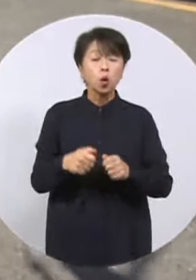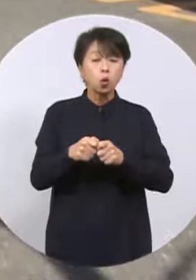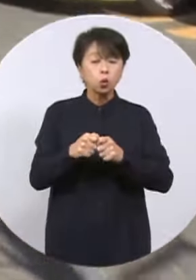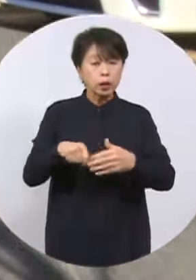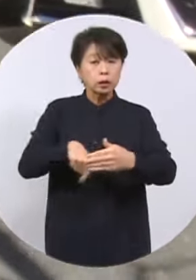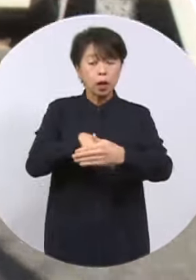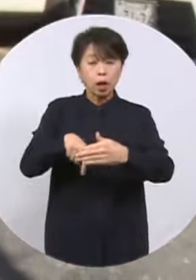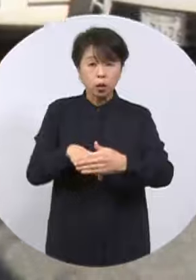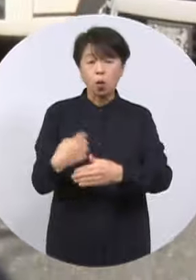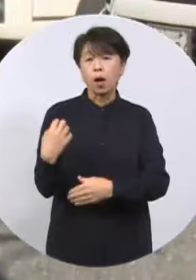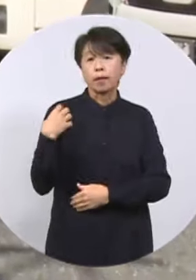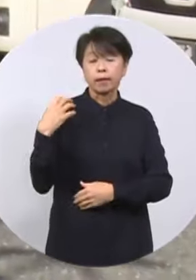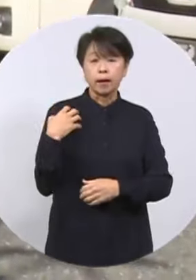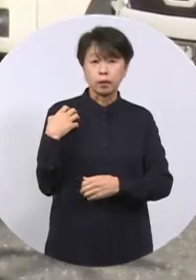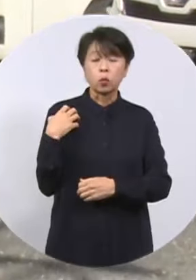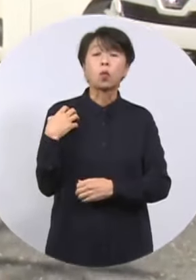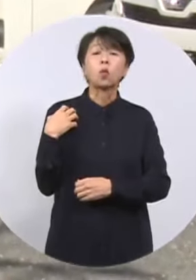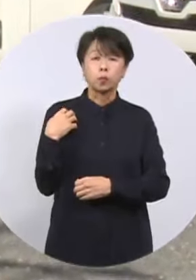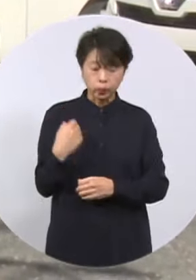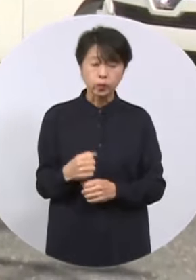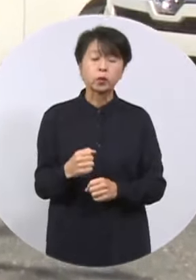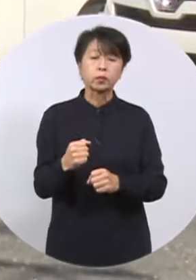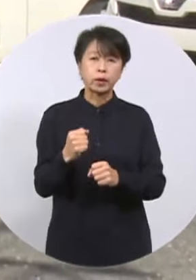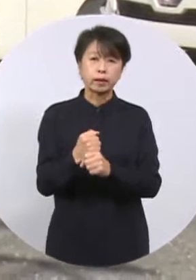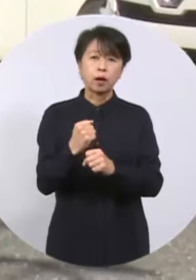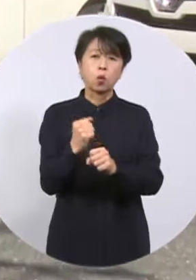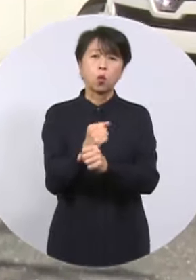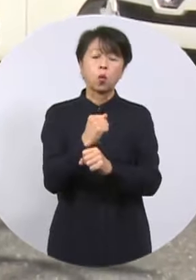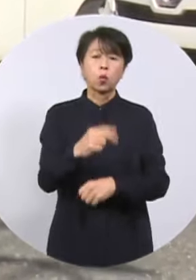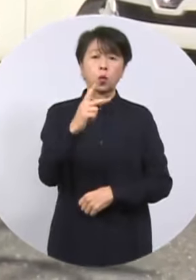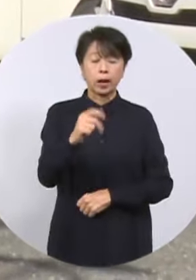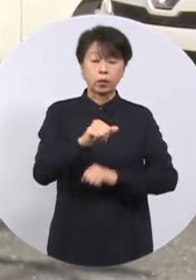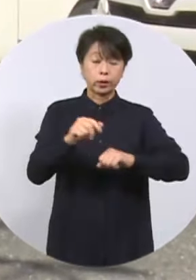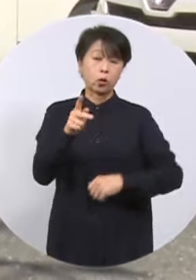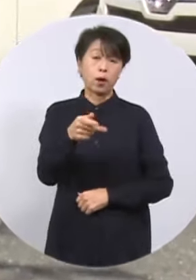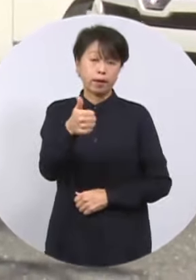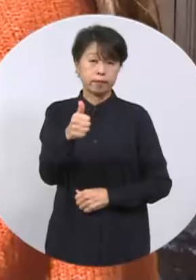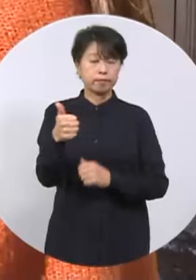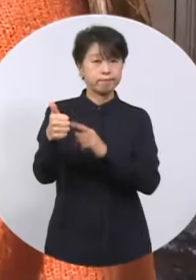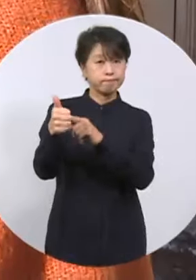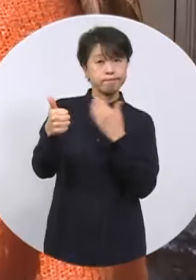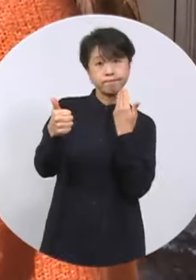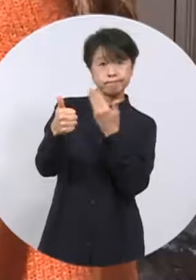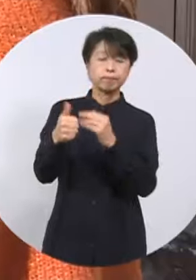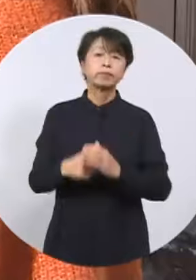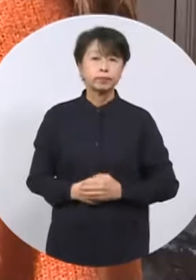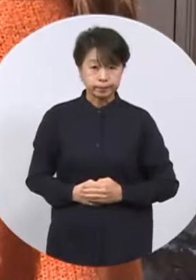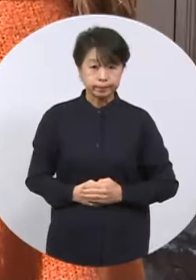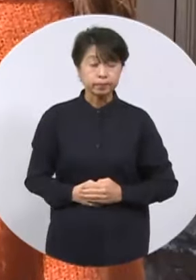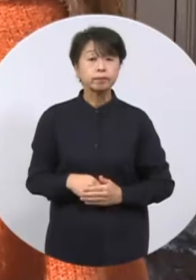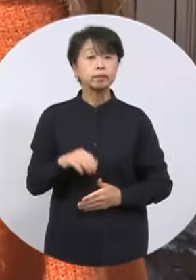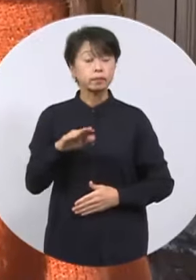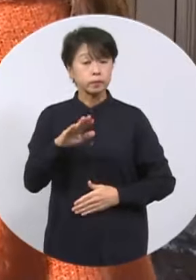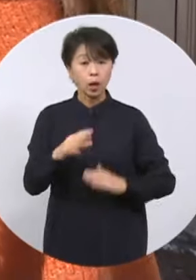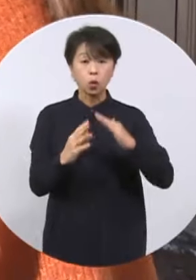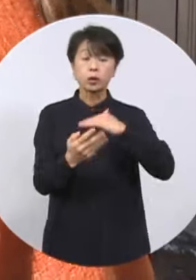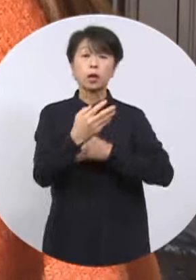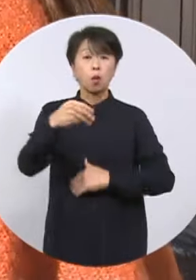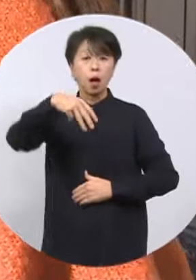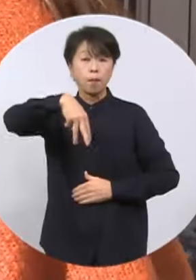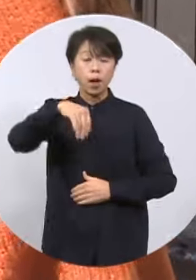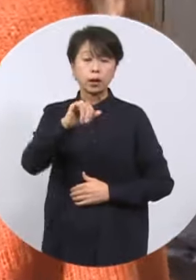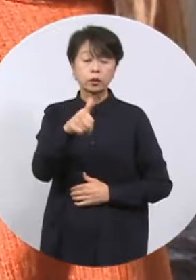事業を行っている産業労働課の広畑さんに聞きました。 まず藤沢マイスターの事業というのはどういった